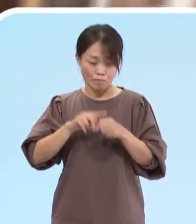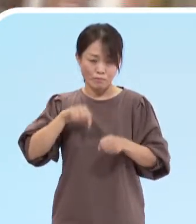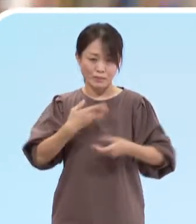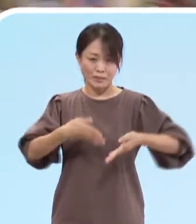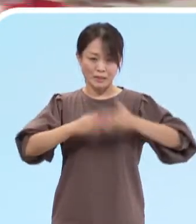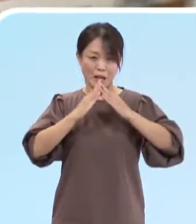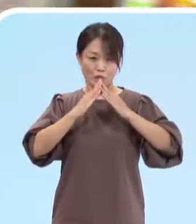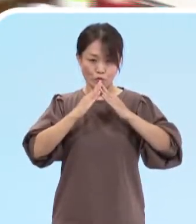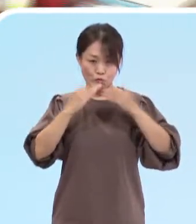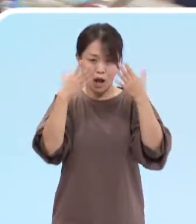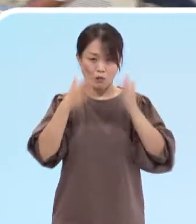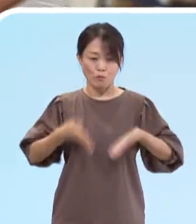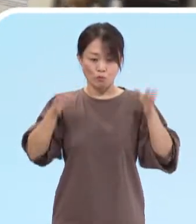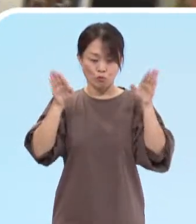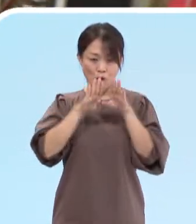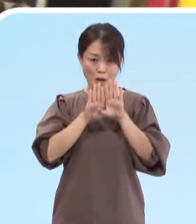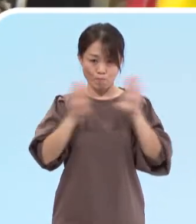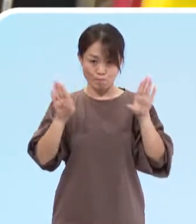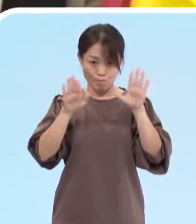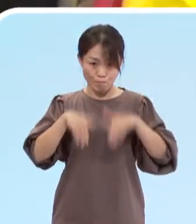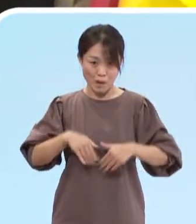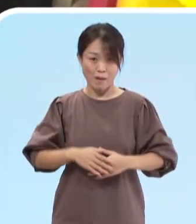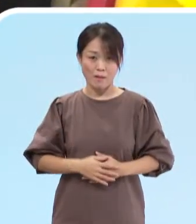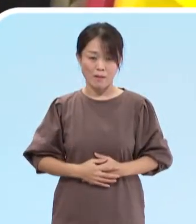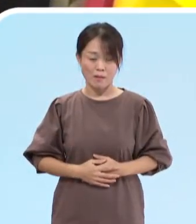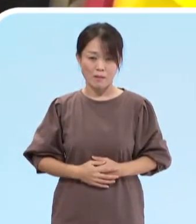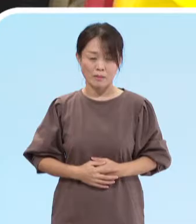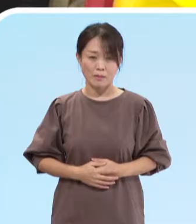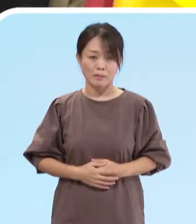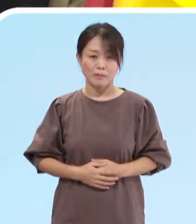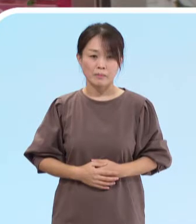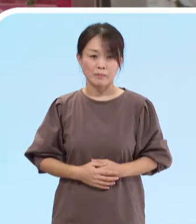年に施設博物館としてオープンしました。